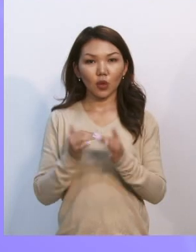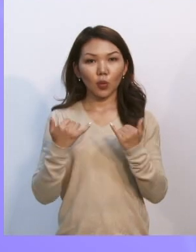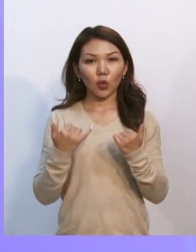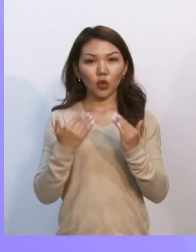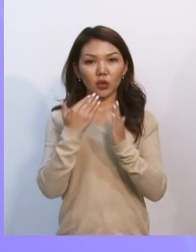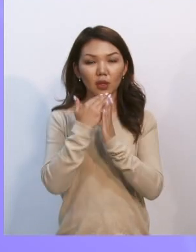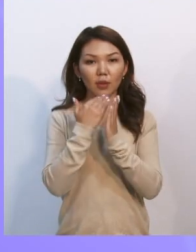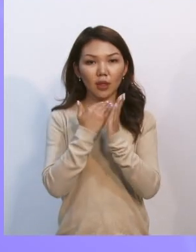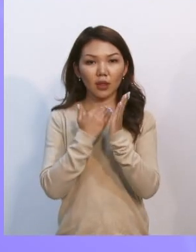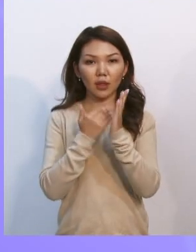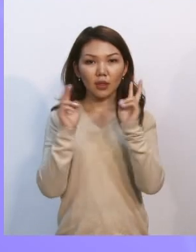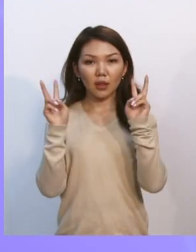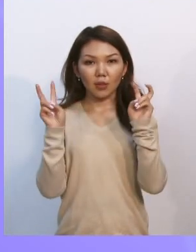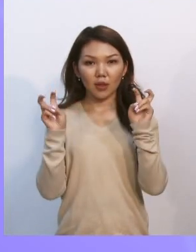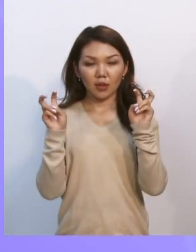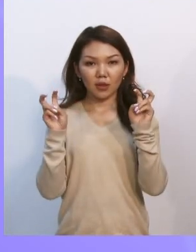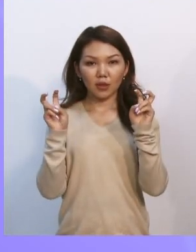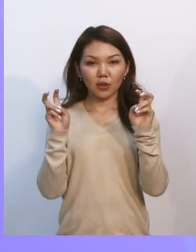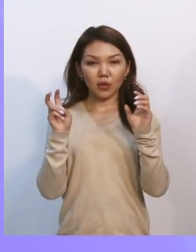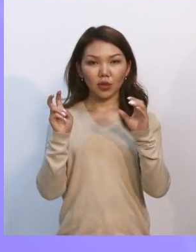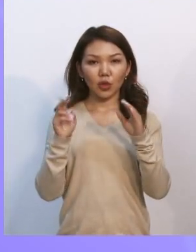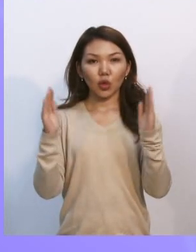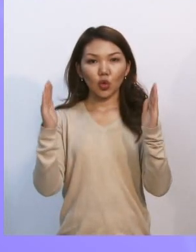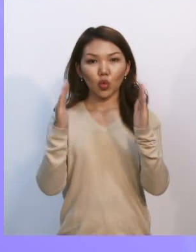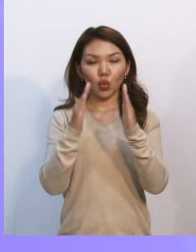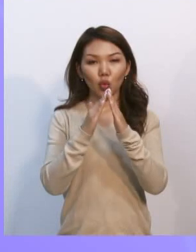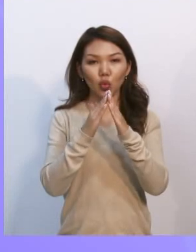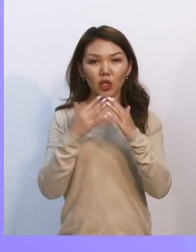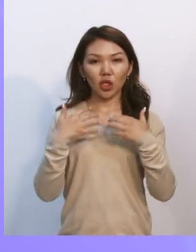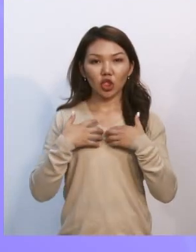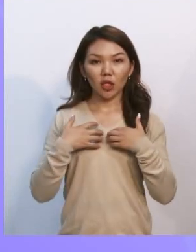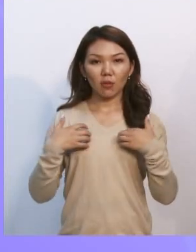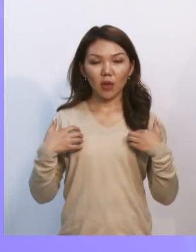Бүгүнкү сабактын темасы үй жаныбарлары.